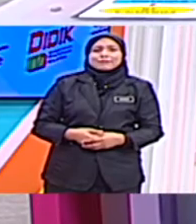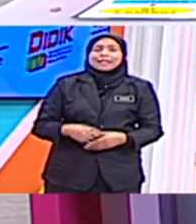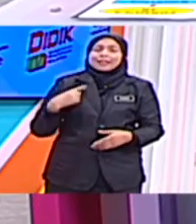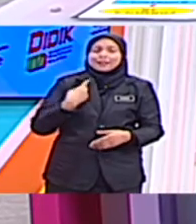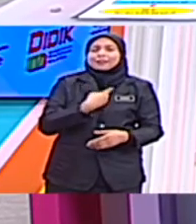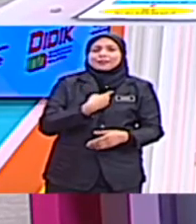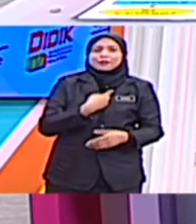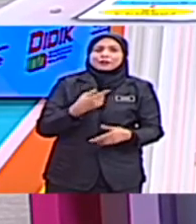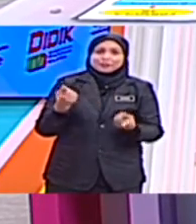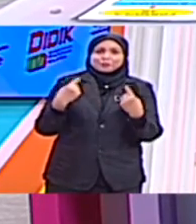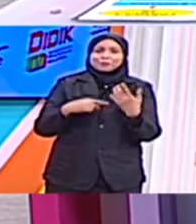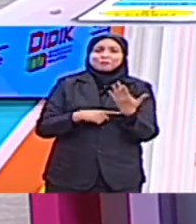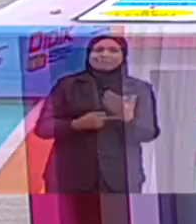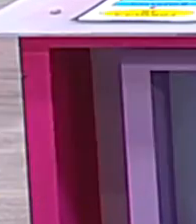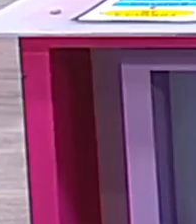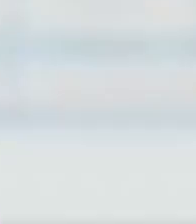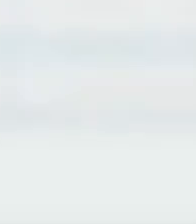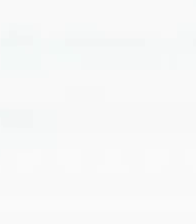kembali di Teroka di Didik TV KPM.